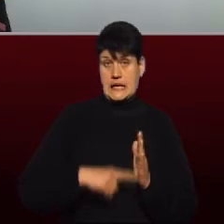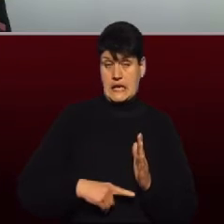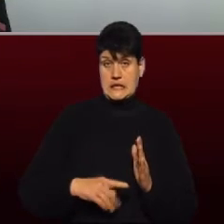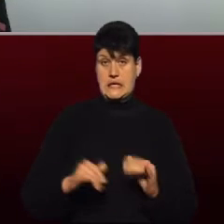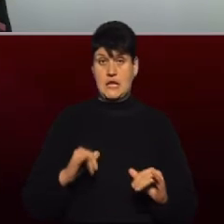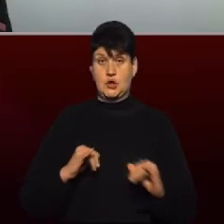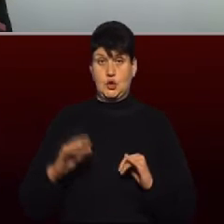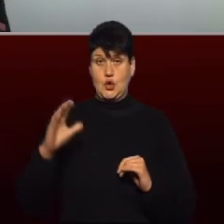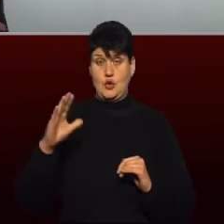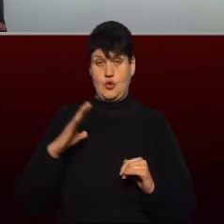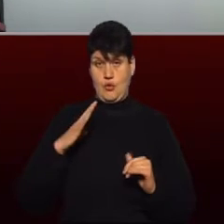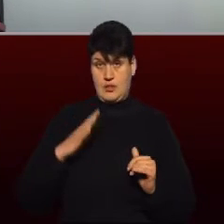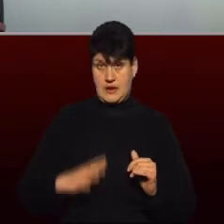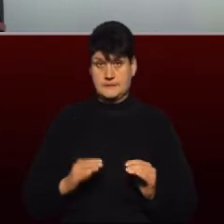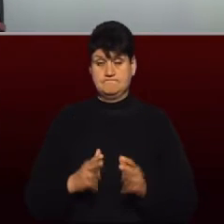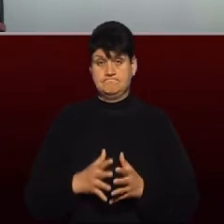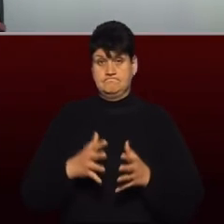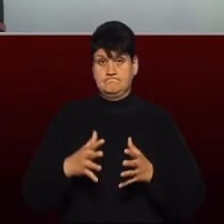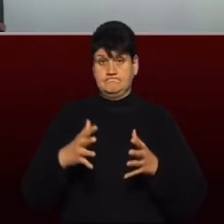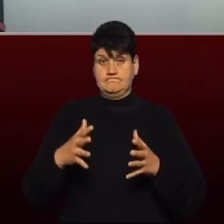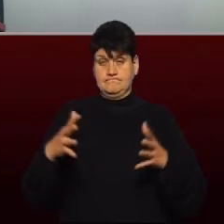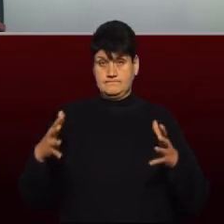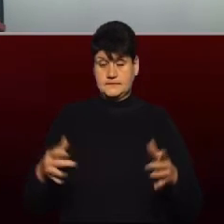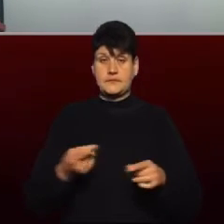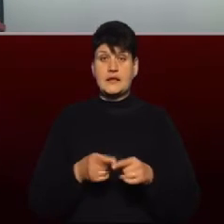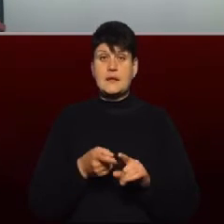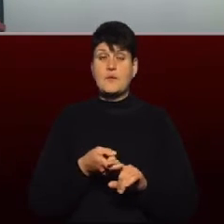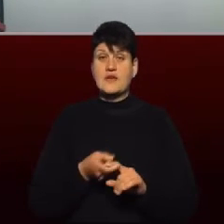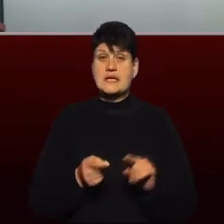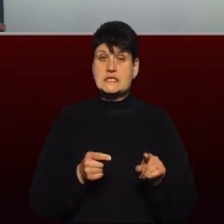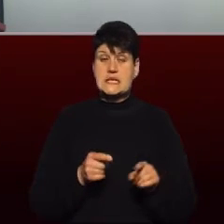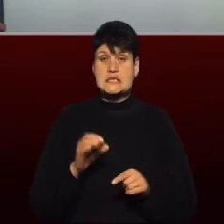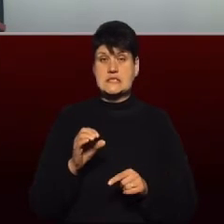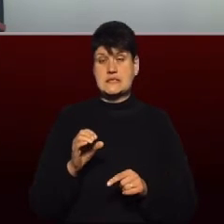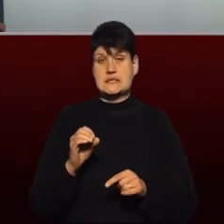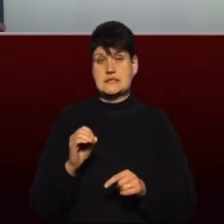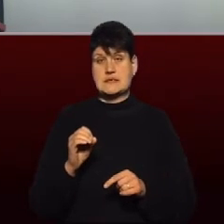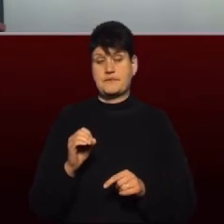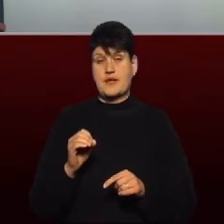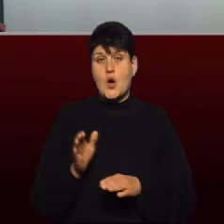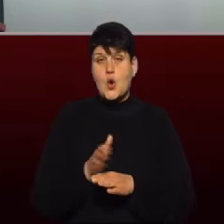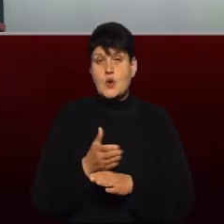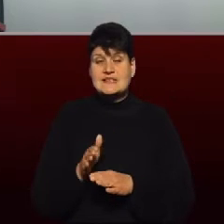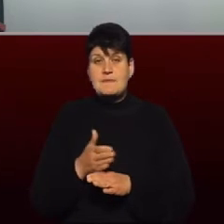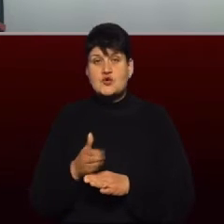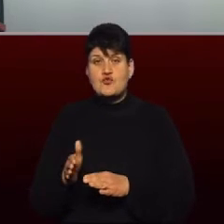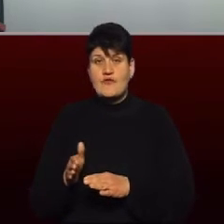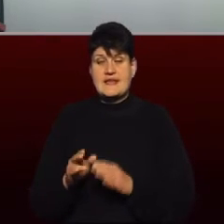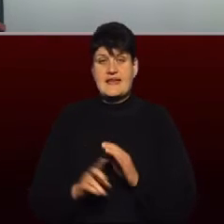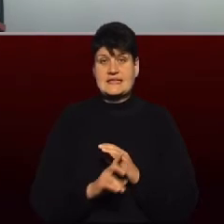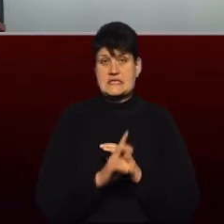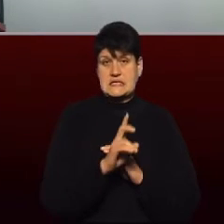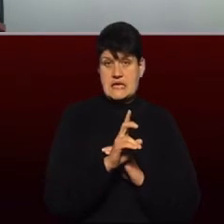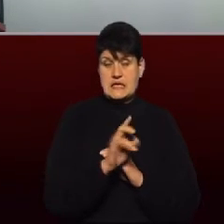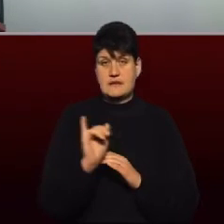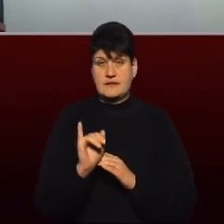підвищується істотно. Це пов'язується з секуляризацією, розмежуванням церкви і світського життя.